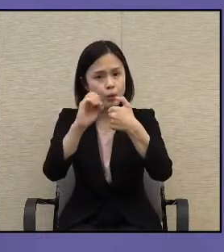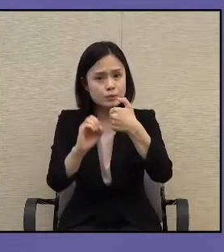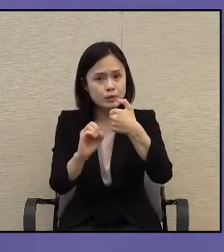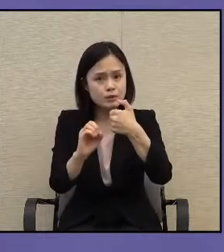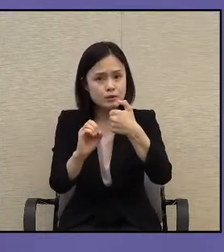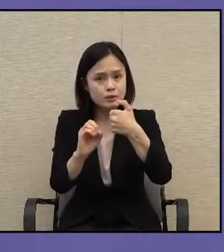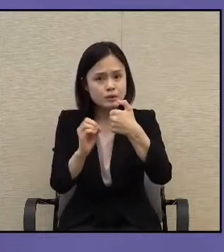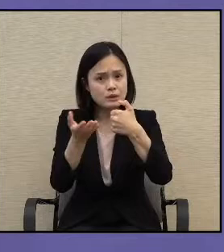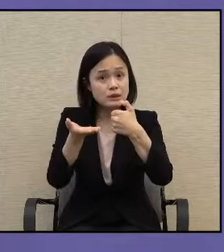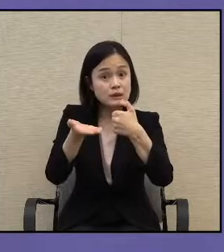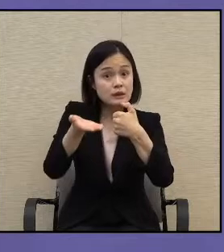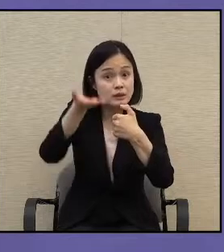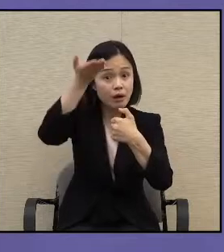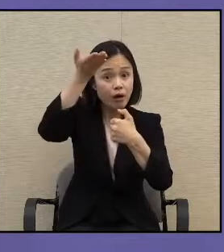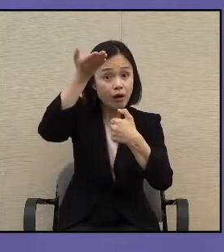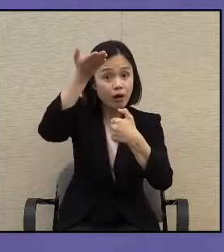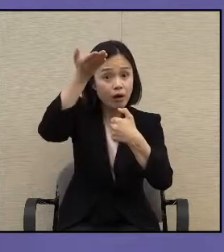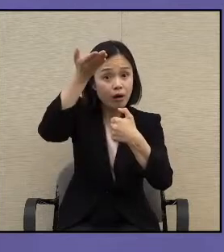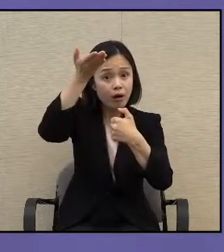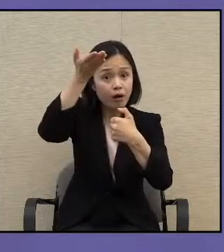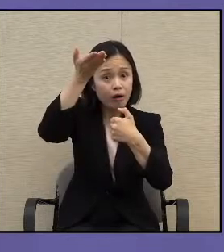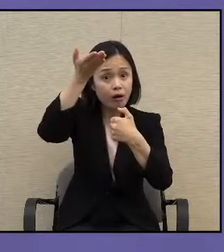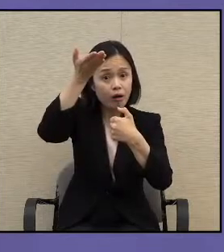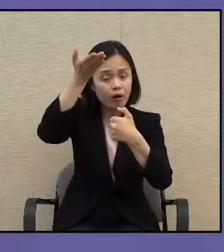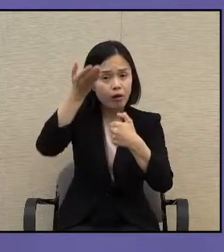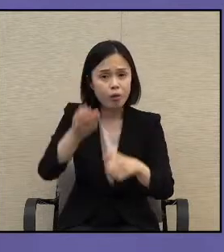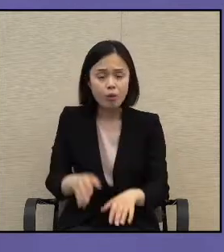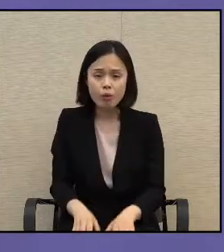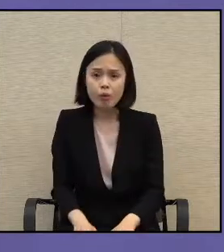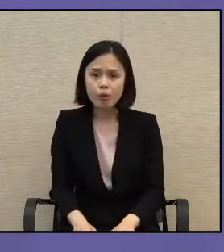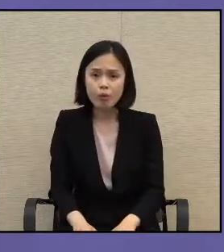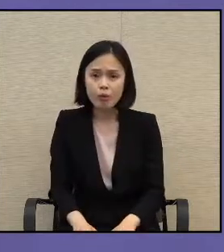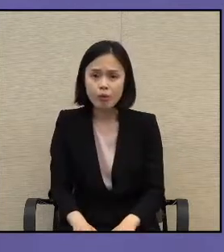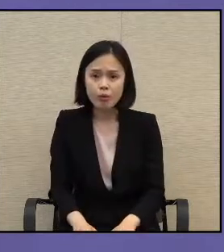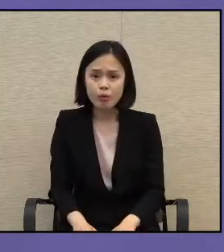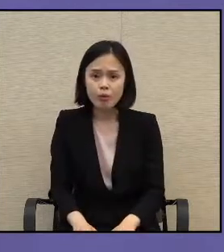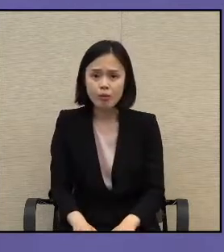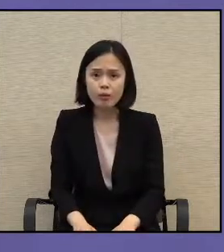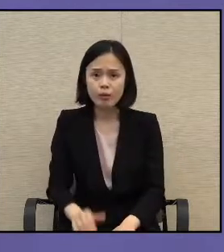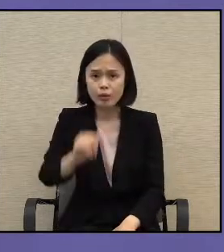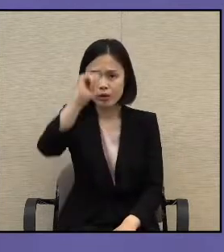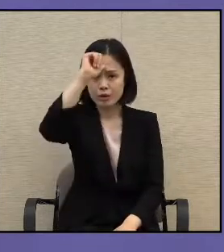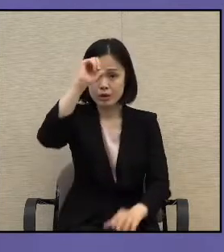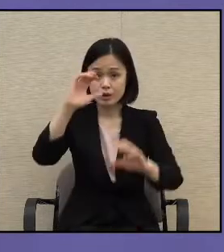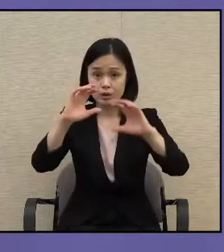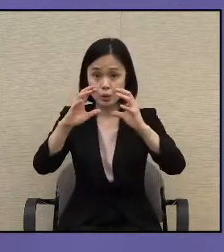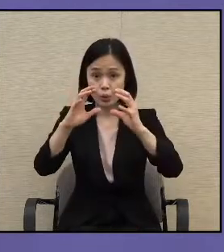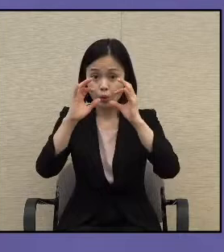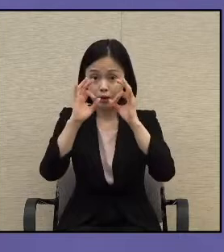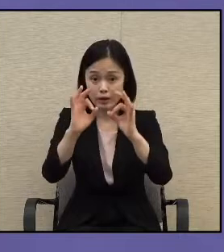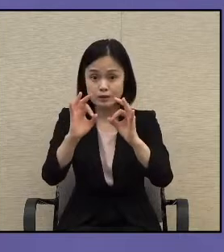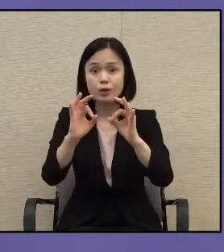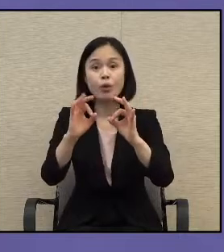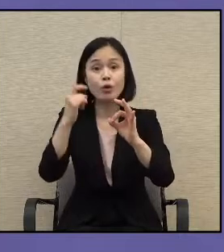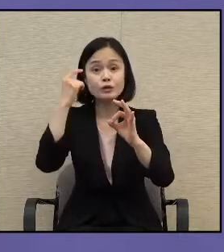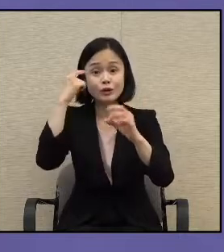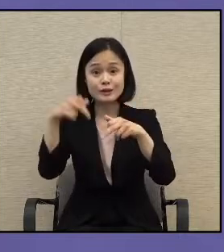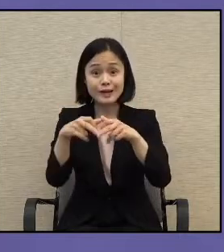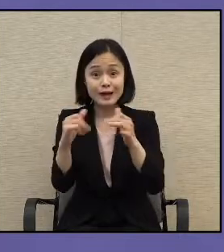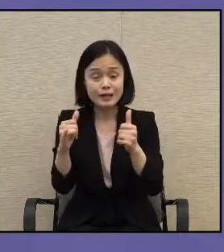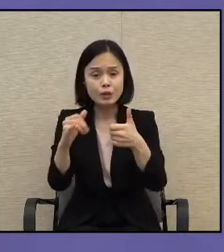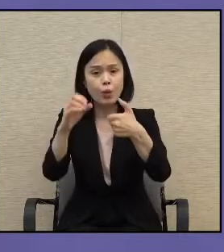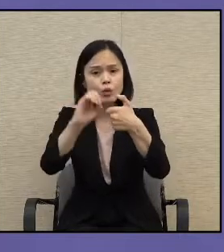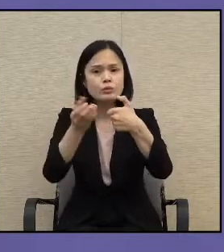50%가 이상이 이제 적은 샘플이긴 하지만 이제 인도에서는 이제 고용이 되고 있는 거예요.